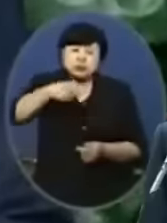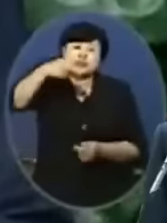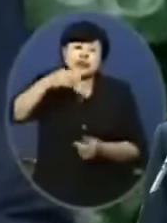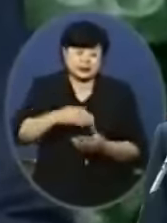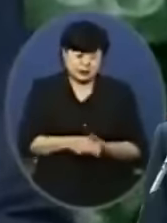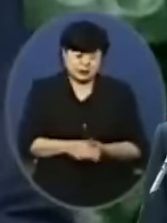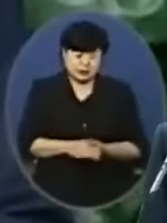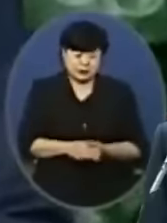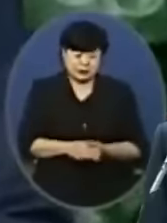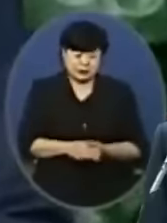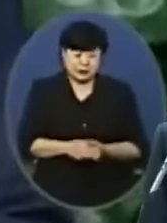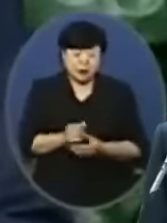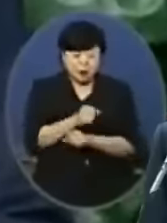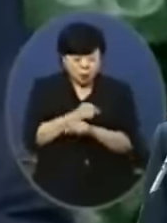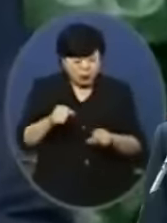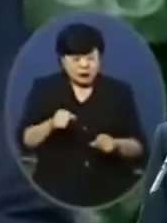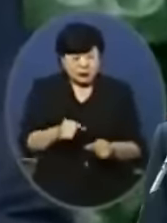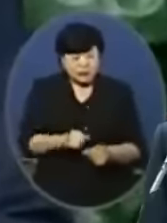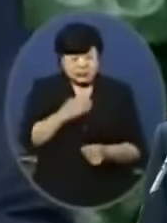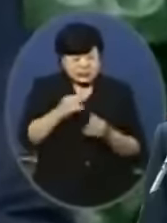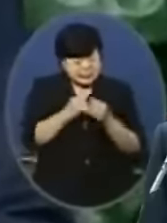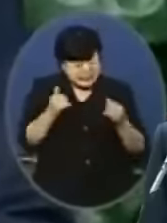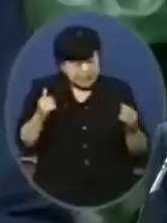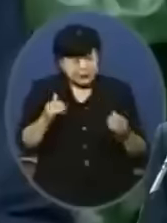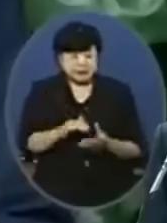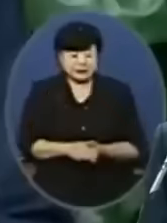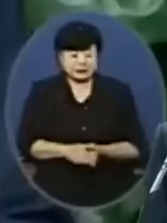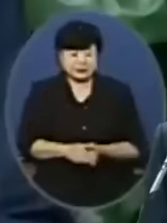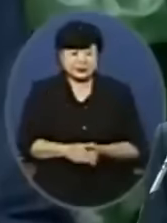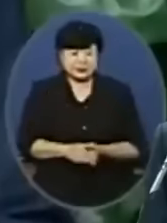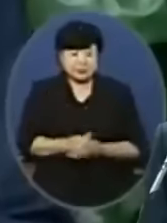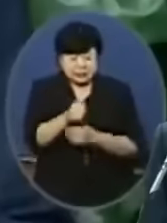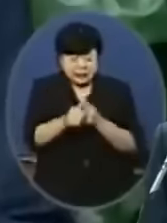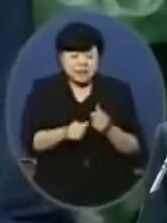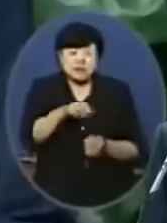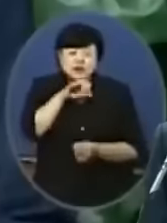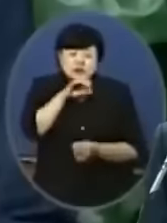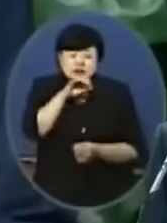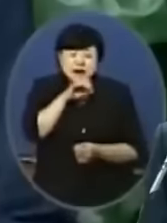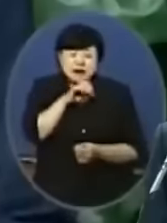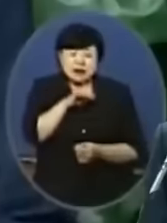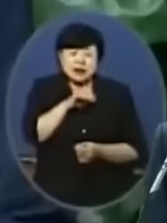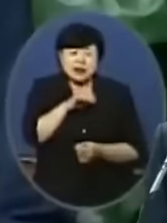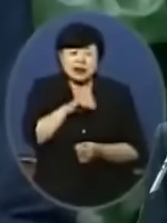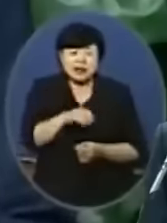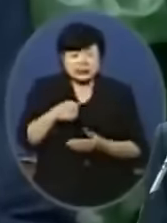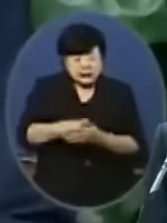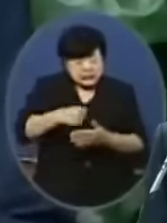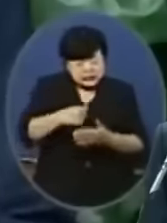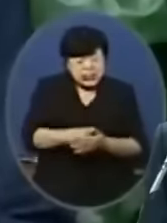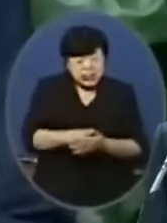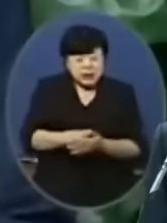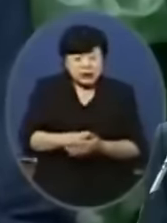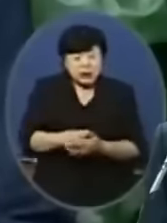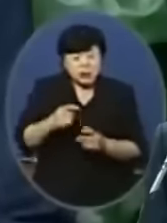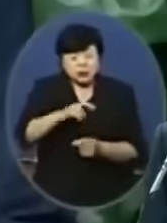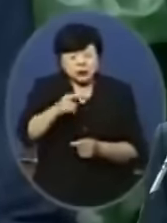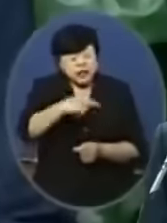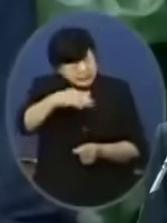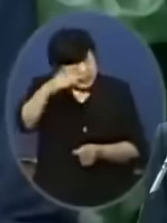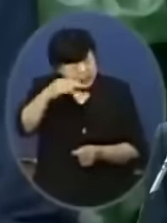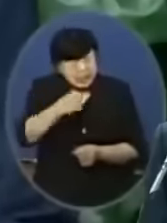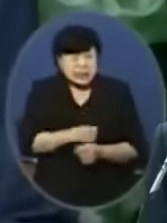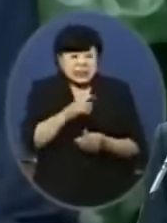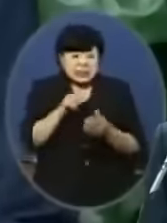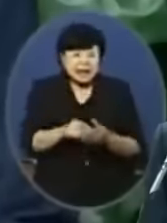하리니 광야에서 이스라엘 백성이 하나님을 원망하고 불평하고 탄식하고 다시 애굽으로 돌아가자고 할